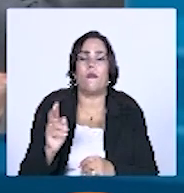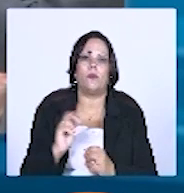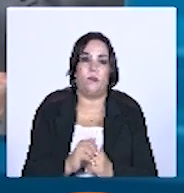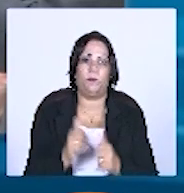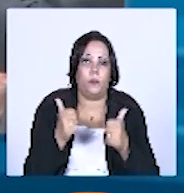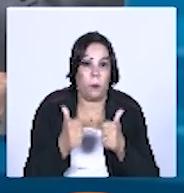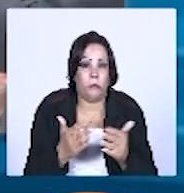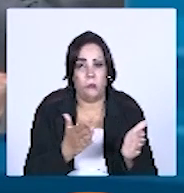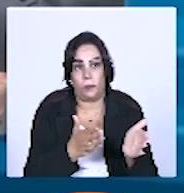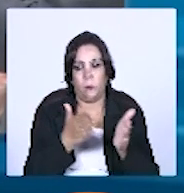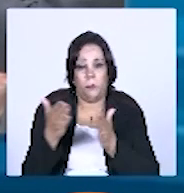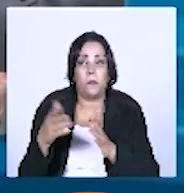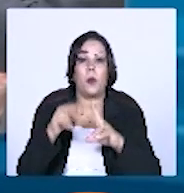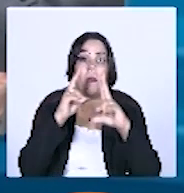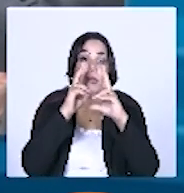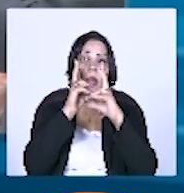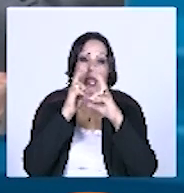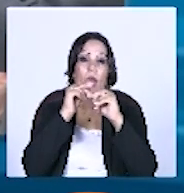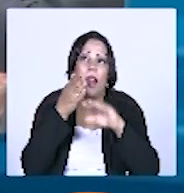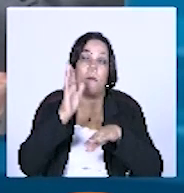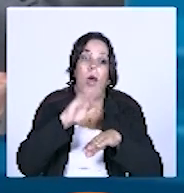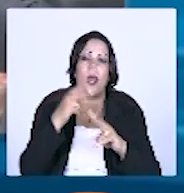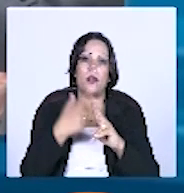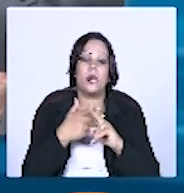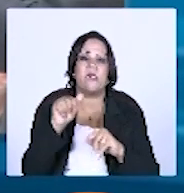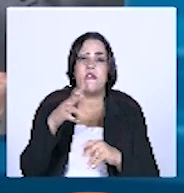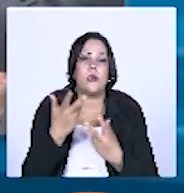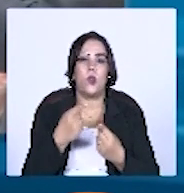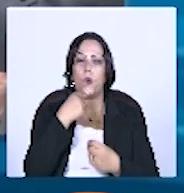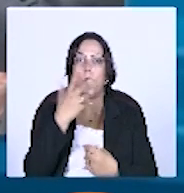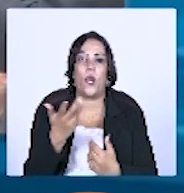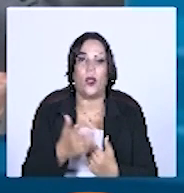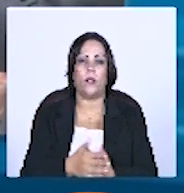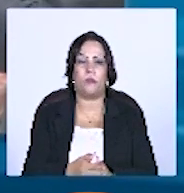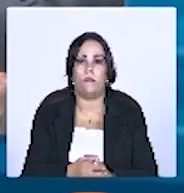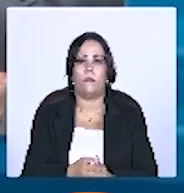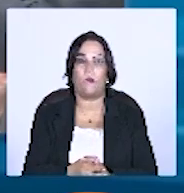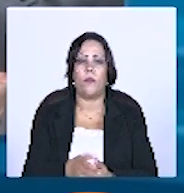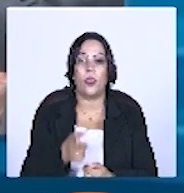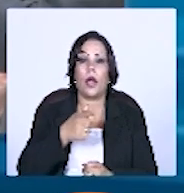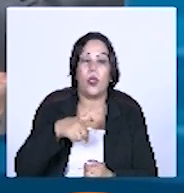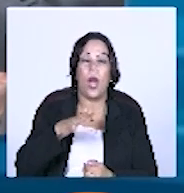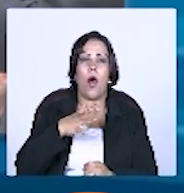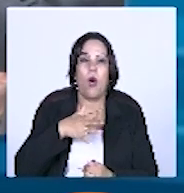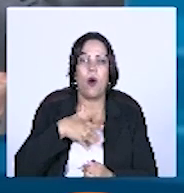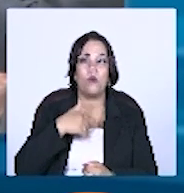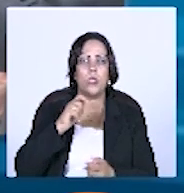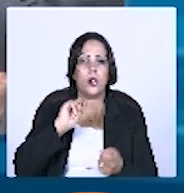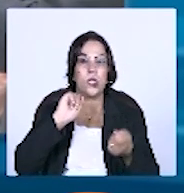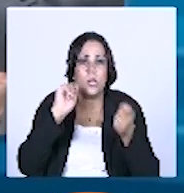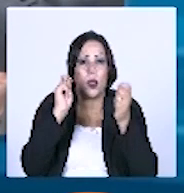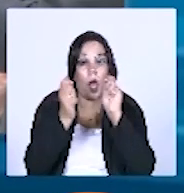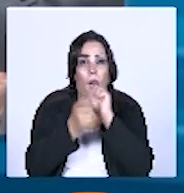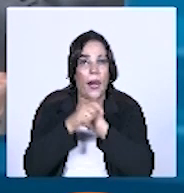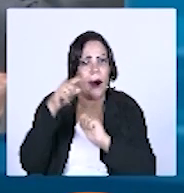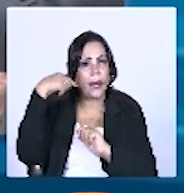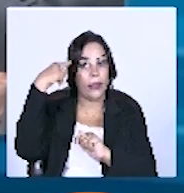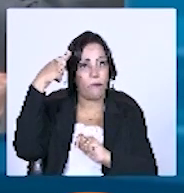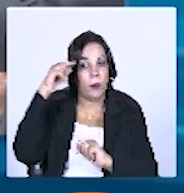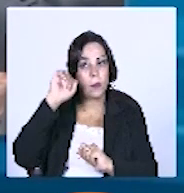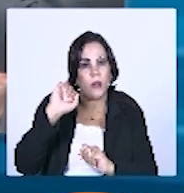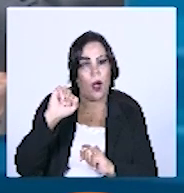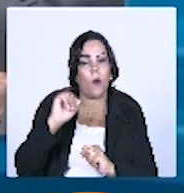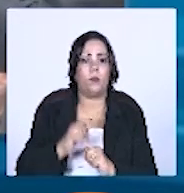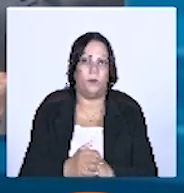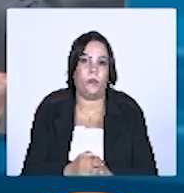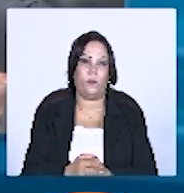طيب احنا نتكلم مع الناس دي نقول لهم ايه يعني احنا دلوقتي عايزين نغير الاذهان نغير الفكر